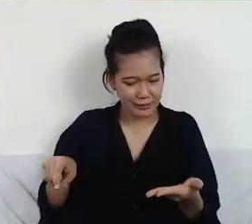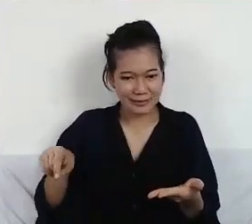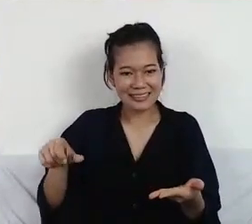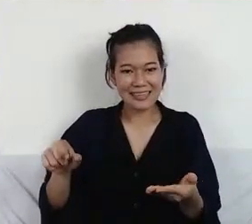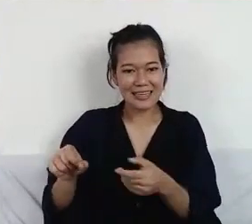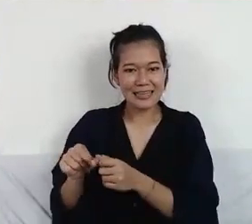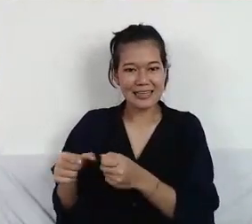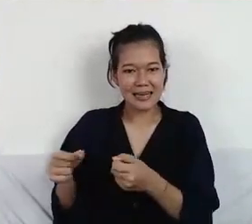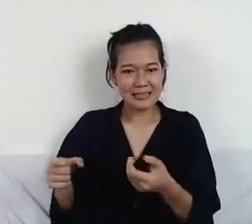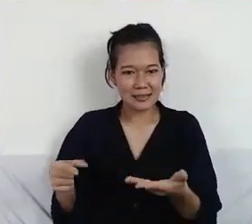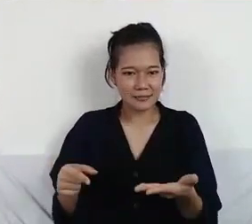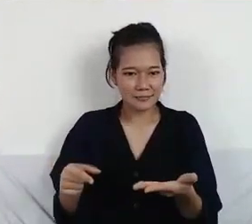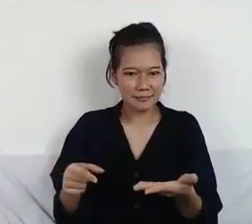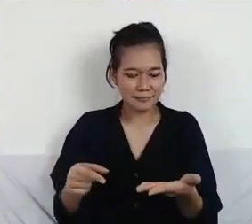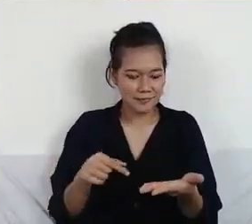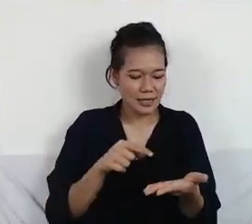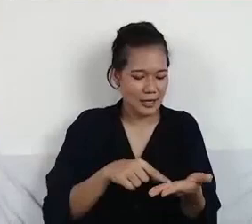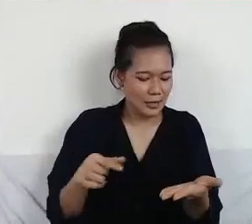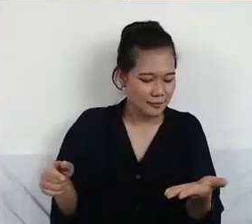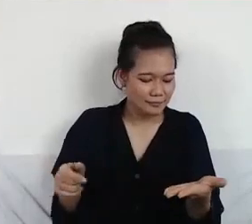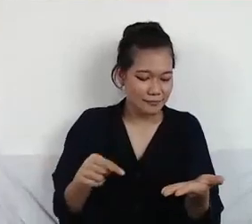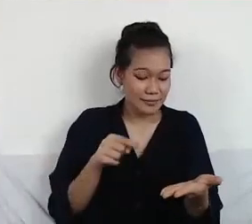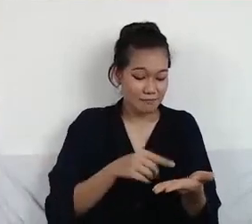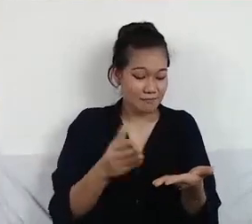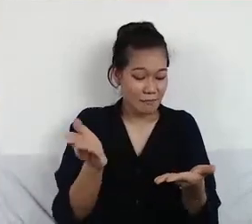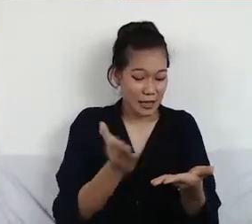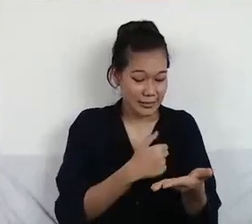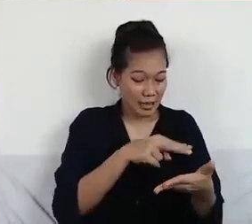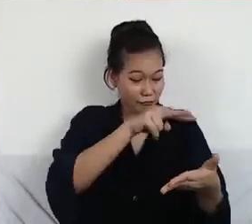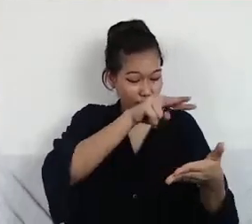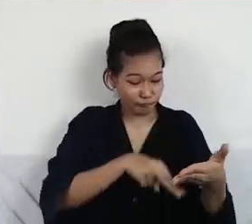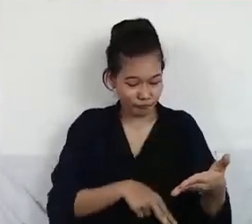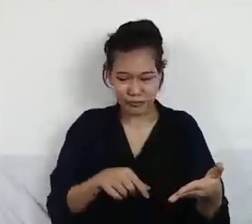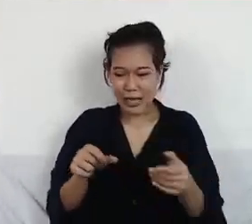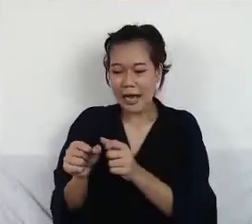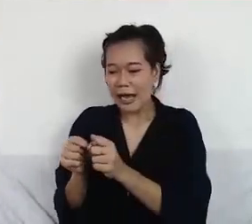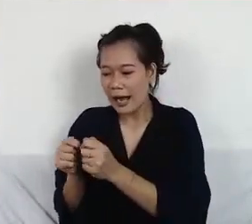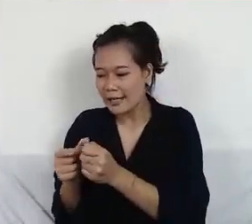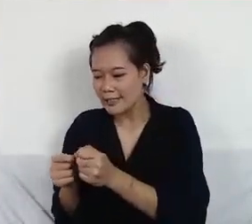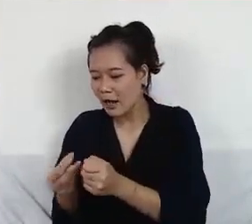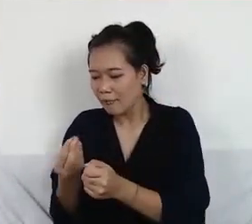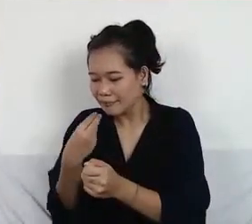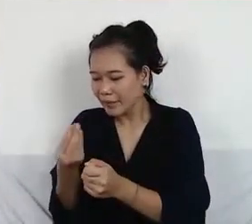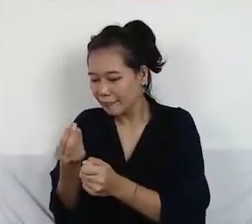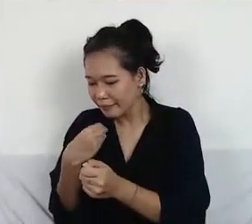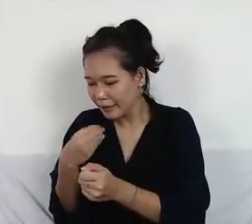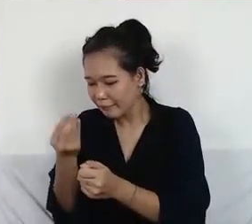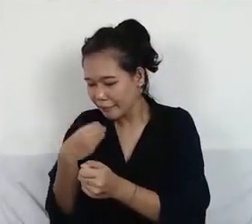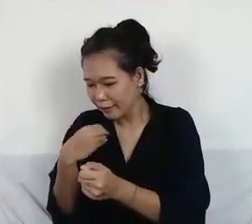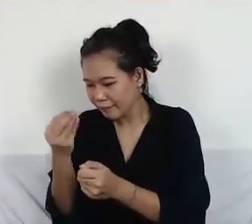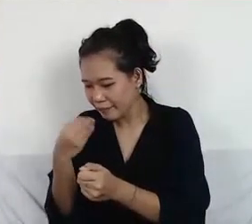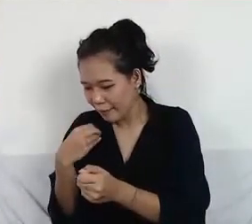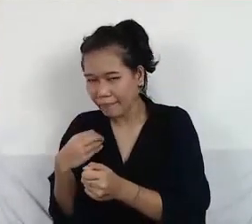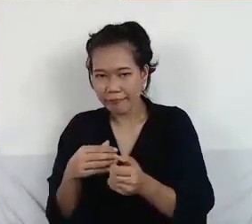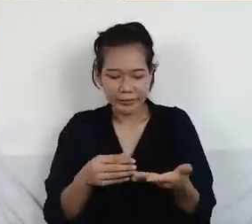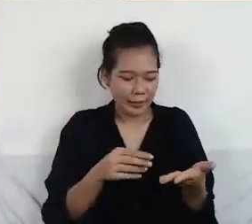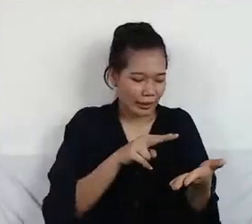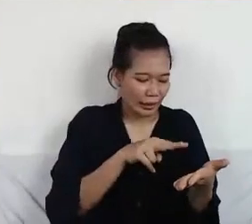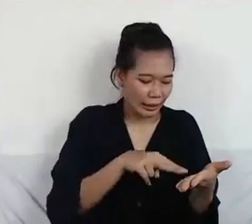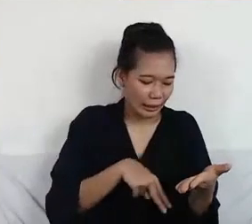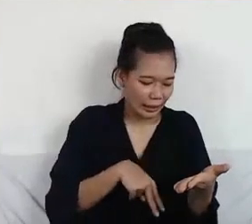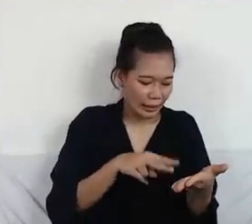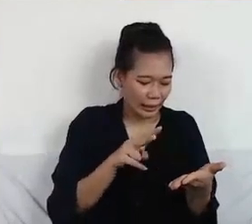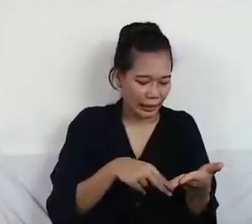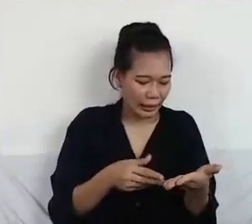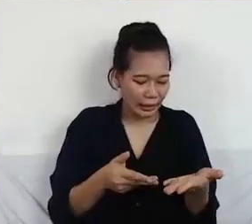Baca satu kalimat, kacangnya dua. Baca tiga kalimat, kacangnya habis. Lama-lama bukunya